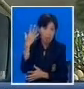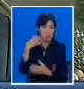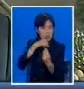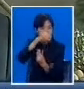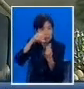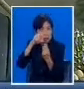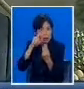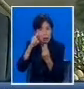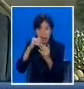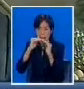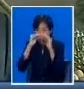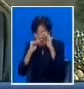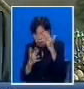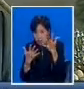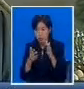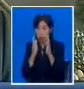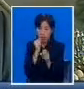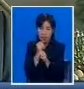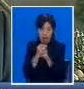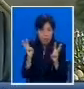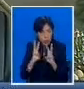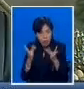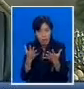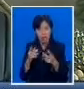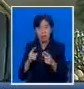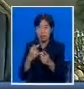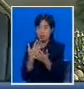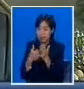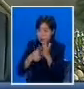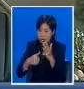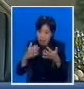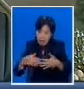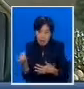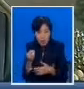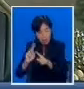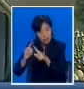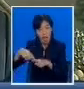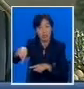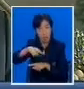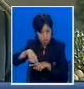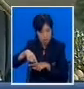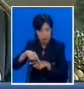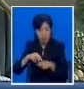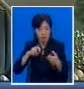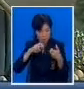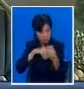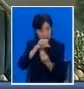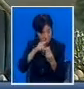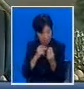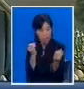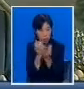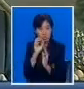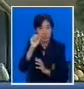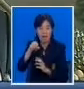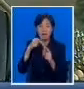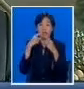ลงคนตกงานจัดเก็บรายได้ต่ำกว่าเป้าเนี่ยมันก็กระทบความมั่นคงทางเศรษฐกิจด้วยเพียงแต่ว่ามัน